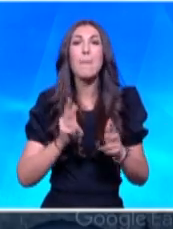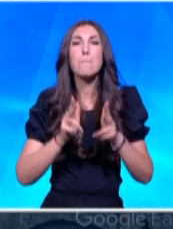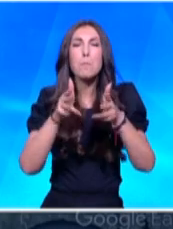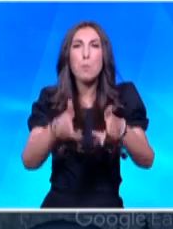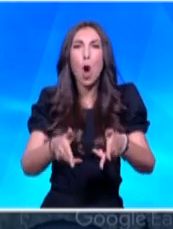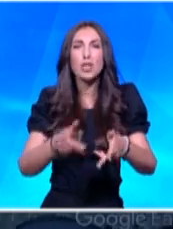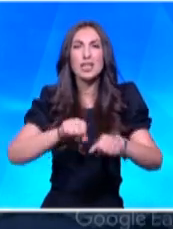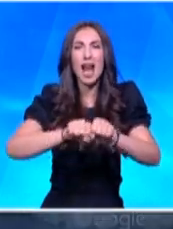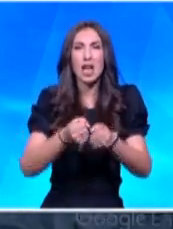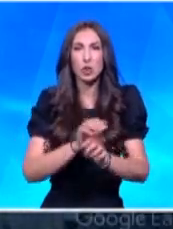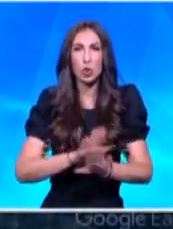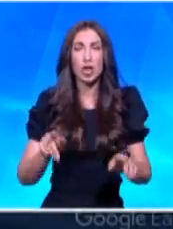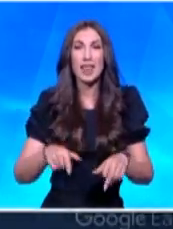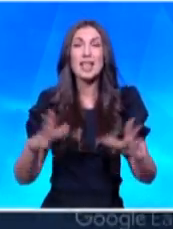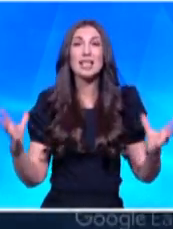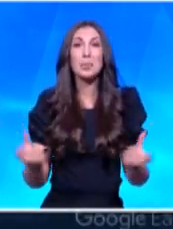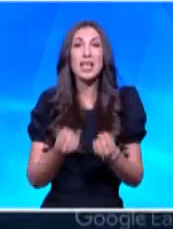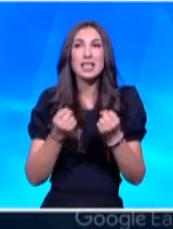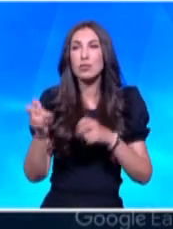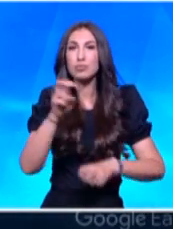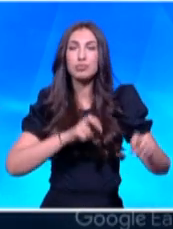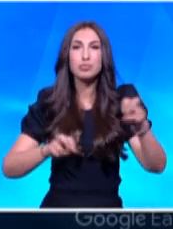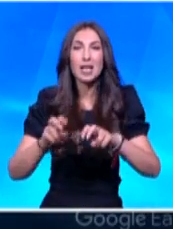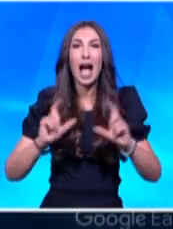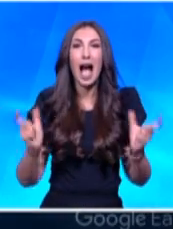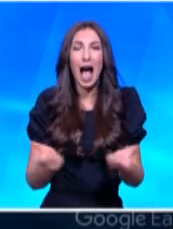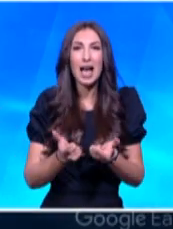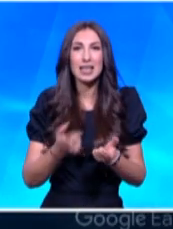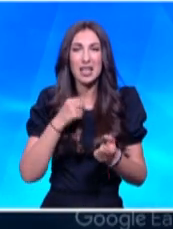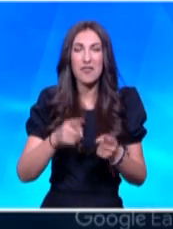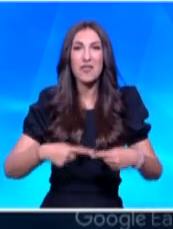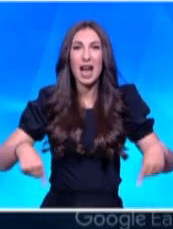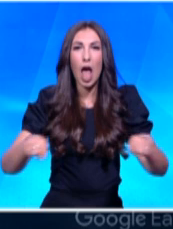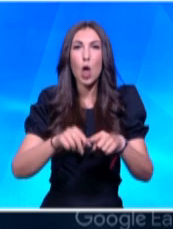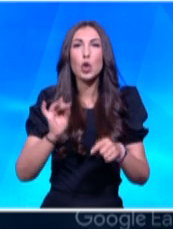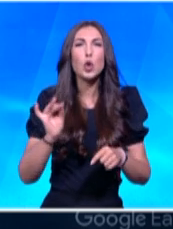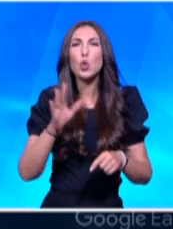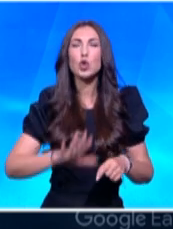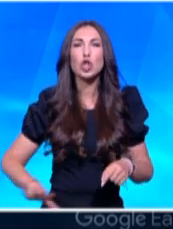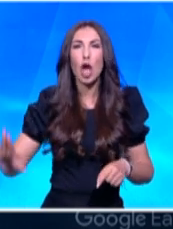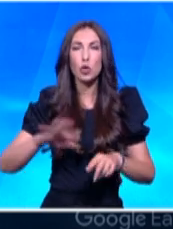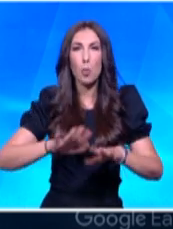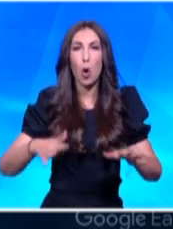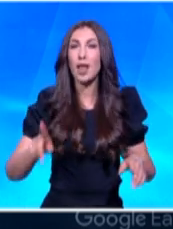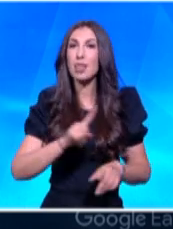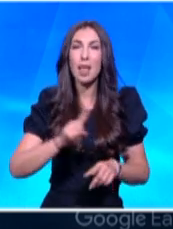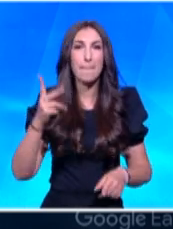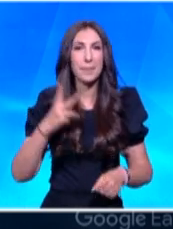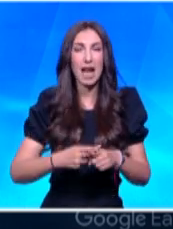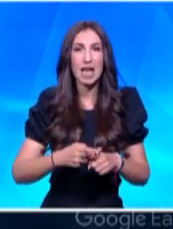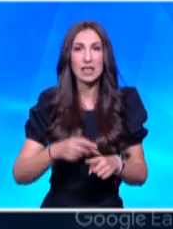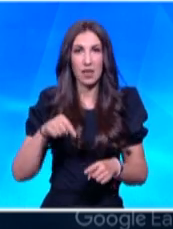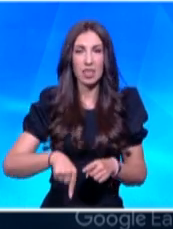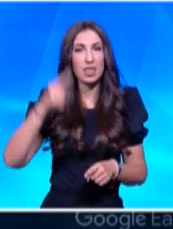бяха разрушени. Всъщност спасителните избирателните акции в района на Южното Черноморие изобщо не са прекъсвали в рамките